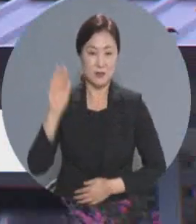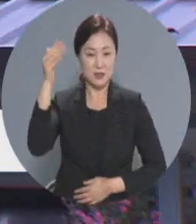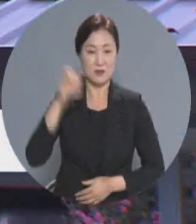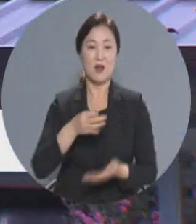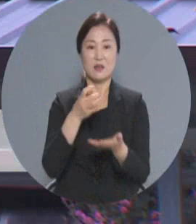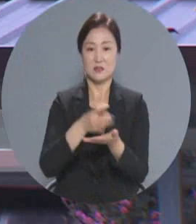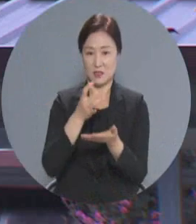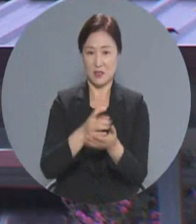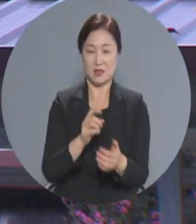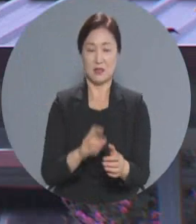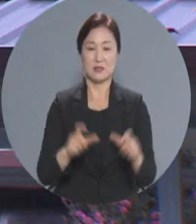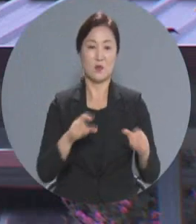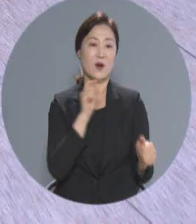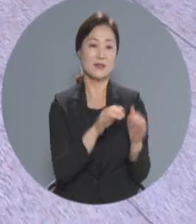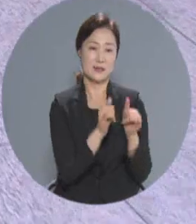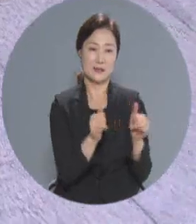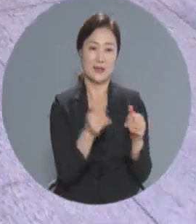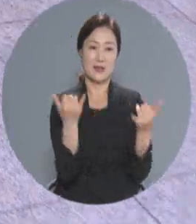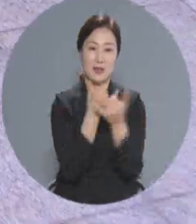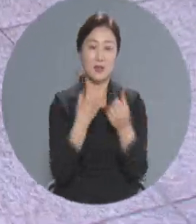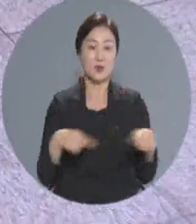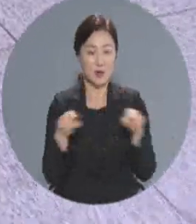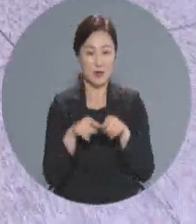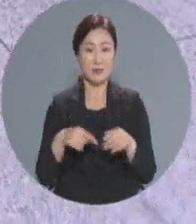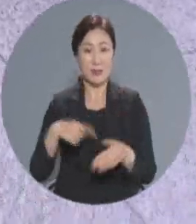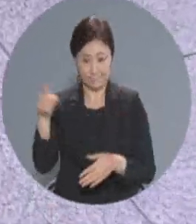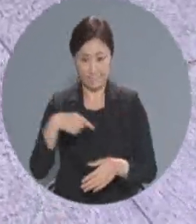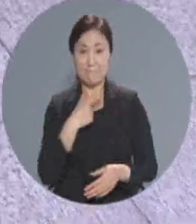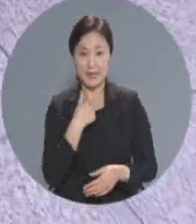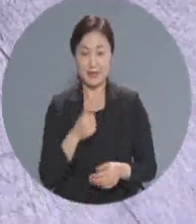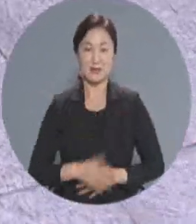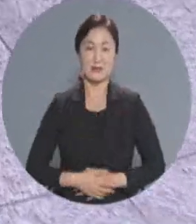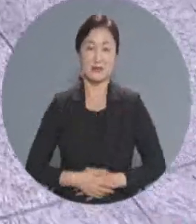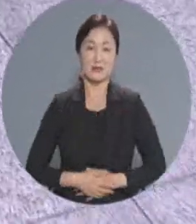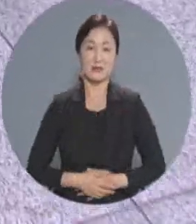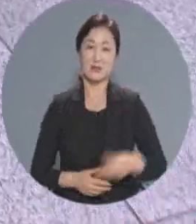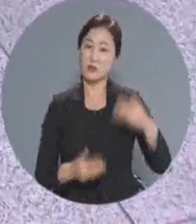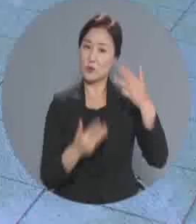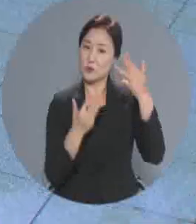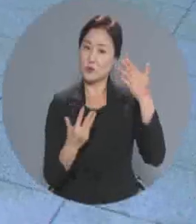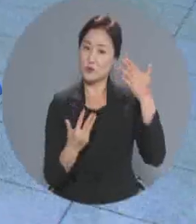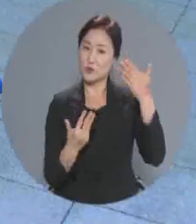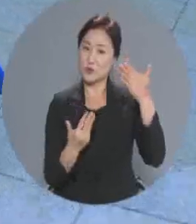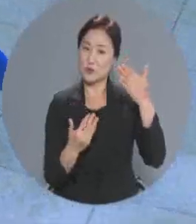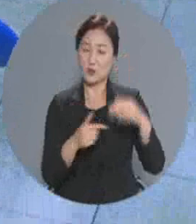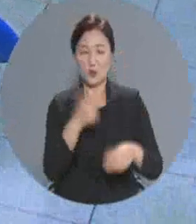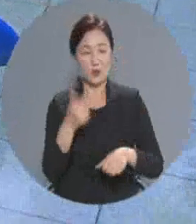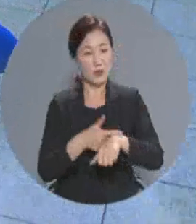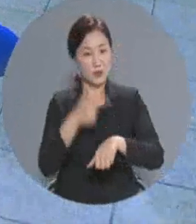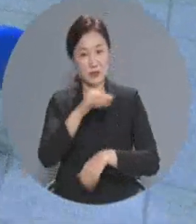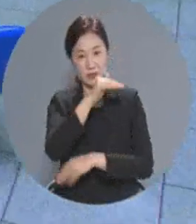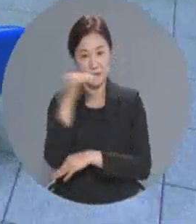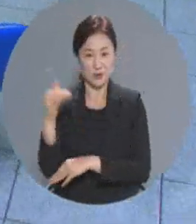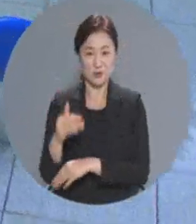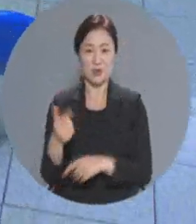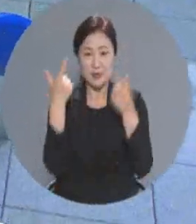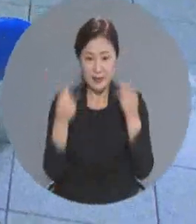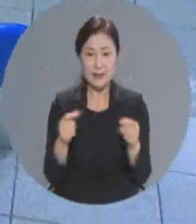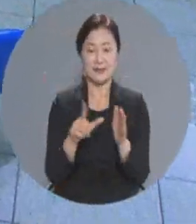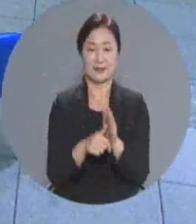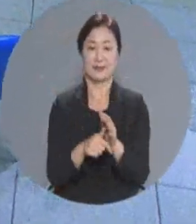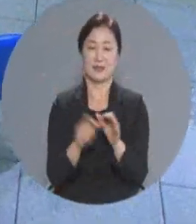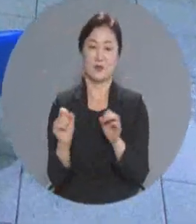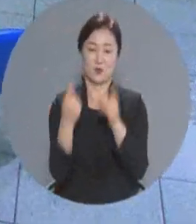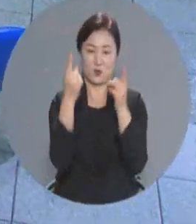지역 확진자가 친척들과 함께 이곳에 다녀갔고 9일 오후 6시 기준 같은 시간대 야외 수영장을 이용했던